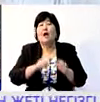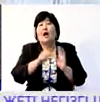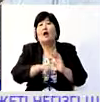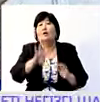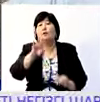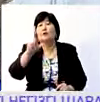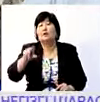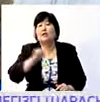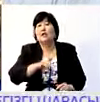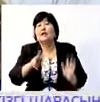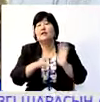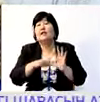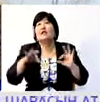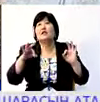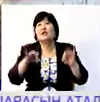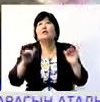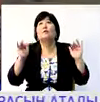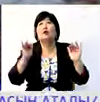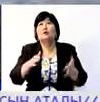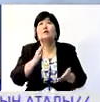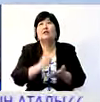қызметкер, 8 техника жұмылдырылды.